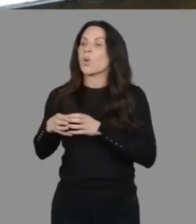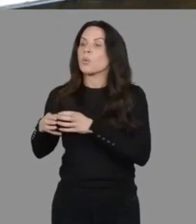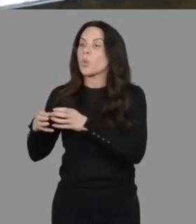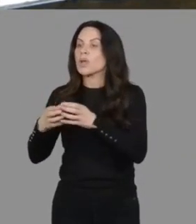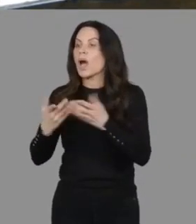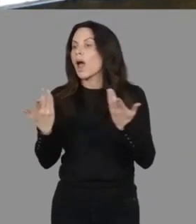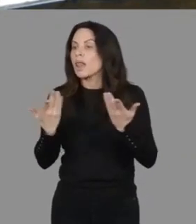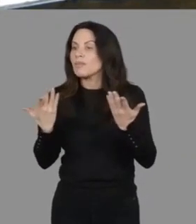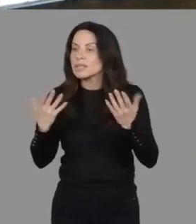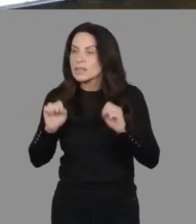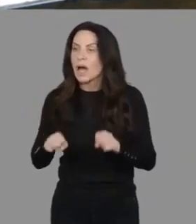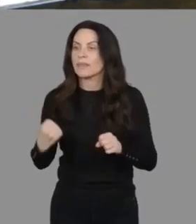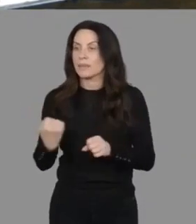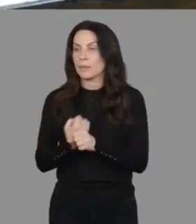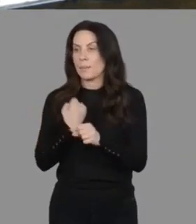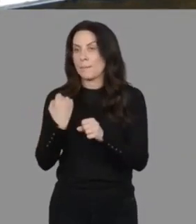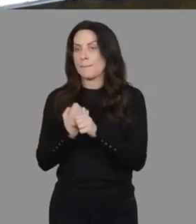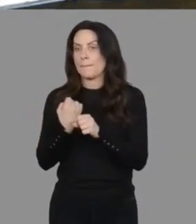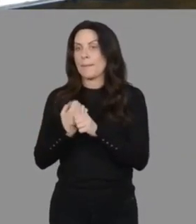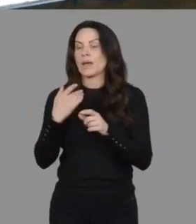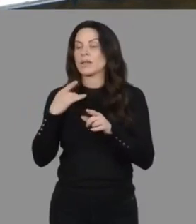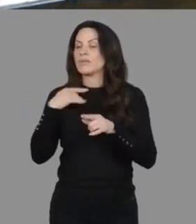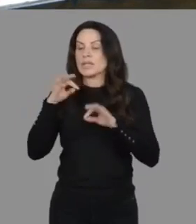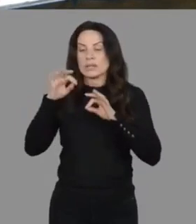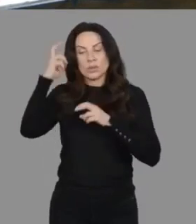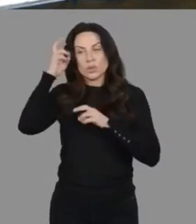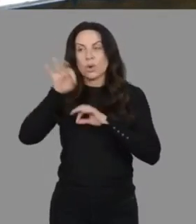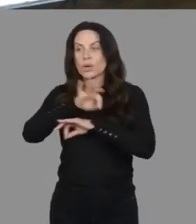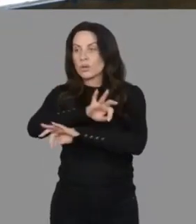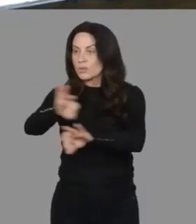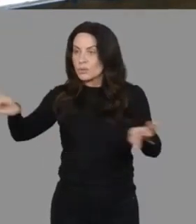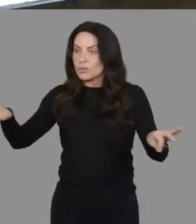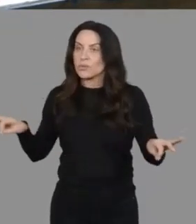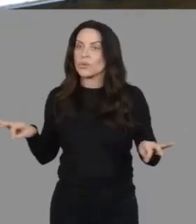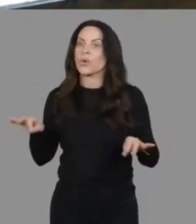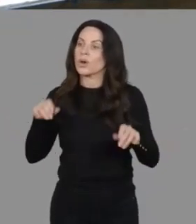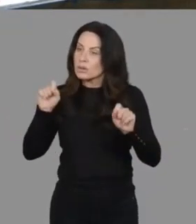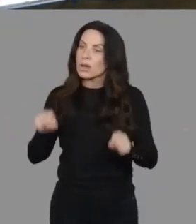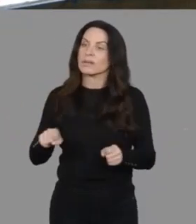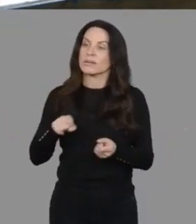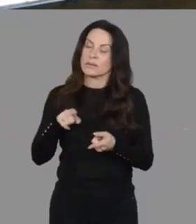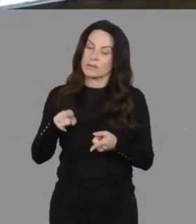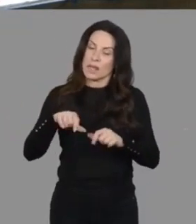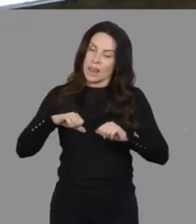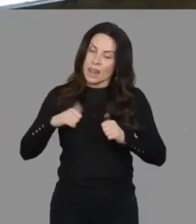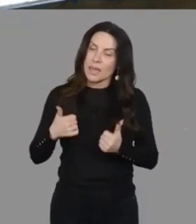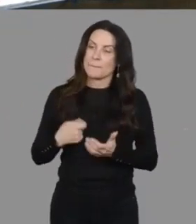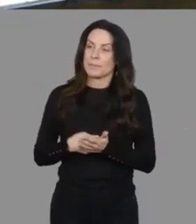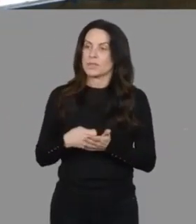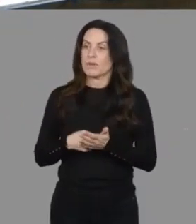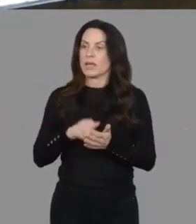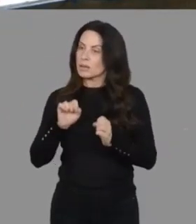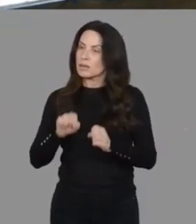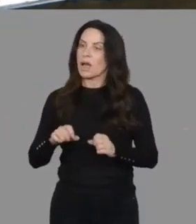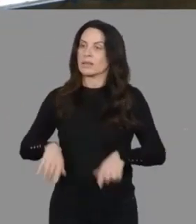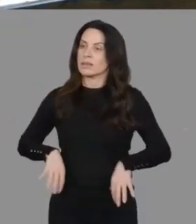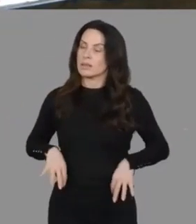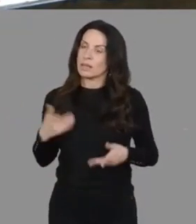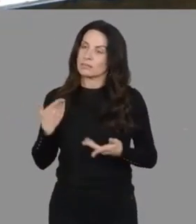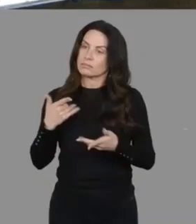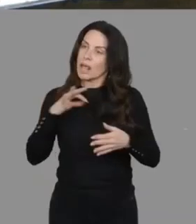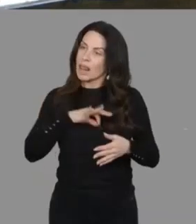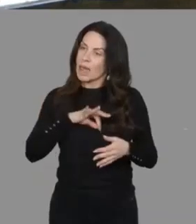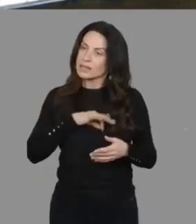ist zu tun, um dafür zu sorgen, dass diese Stadt bezahlbar, lebenswert und für die